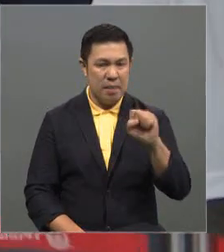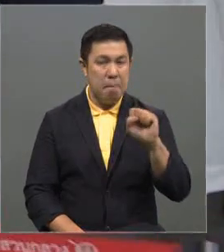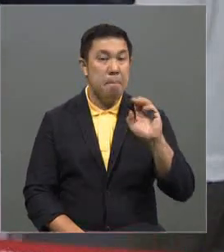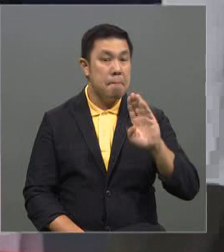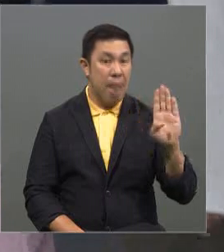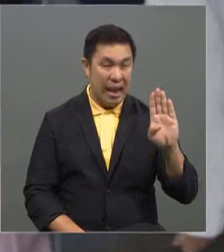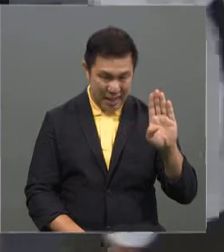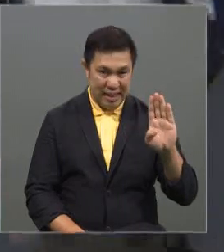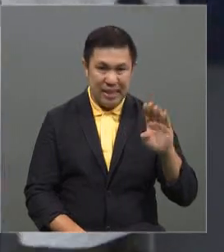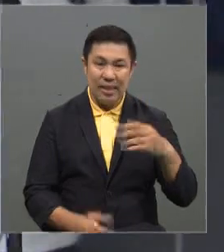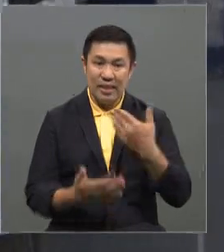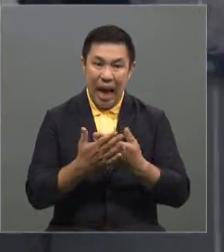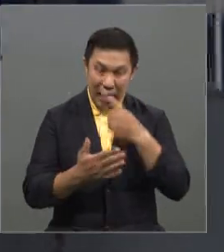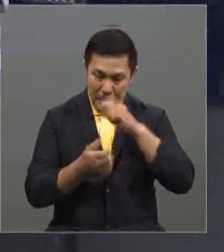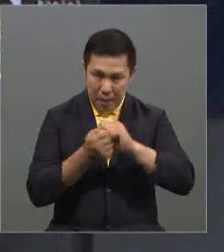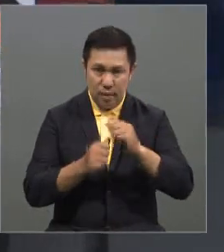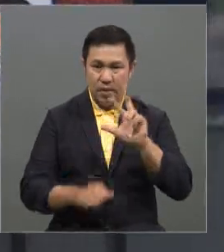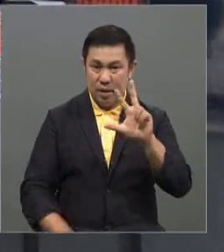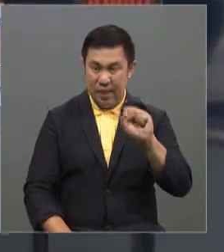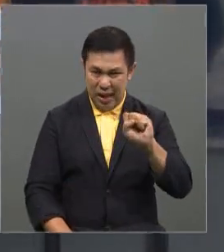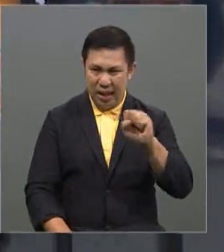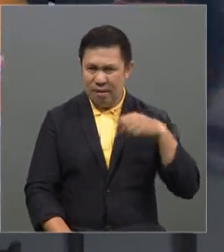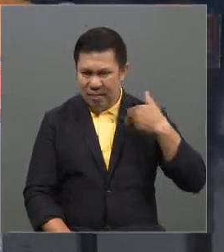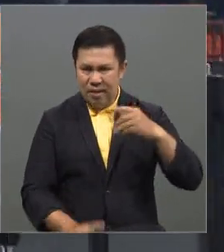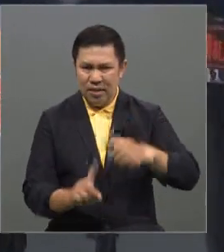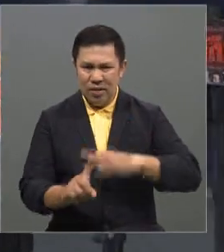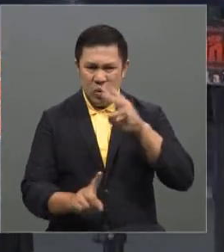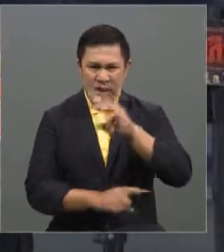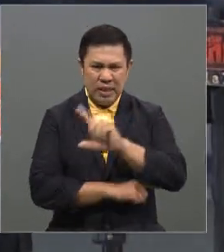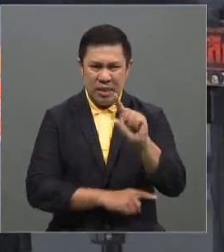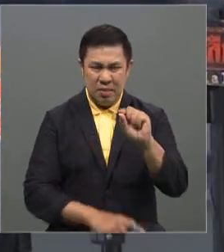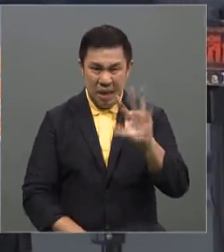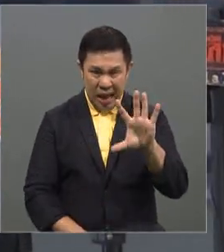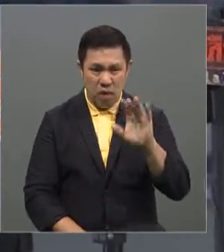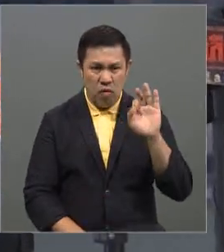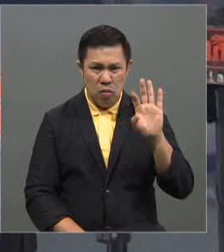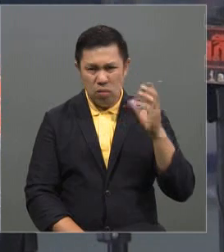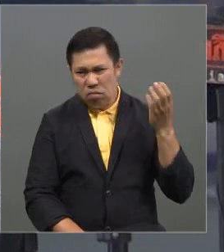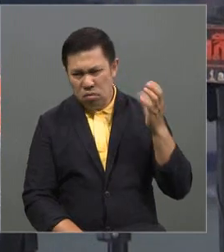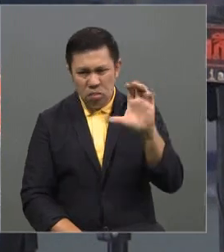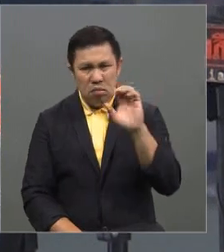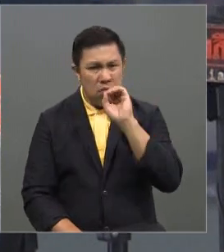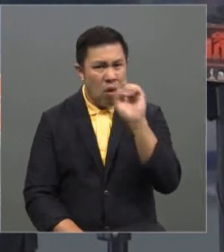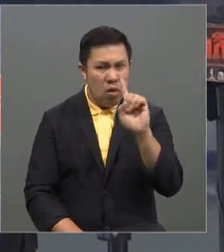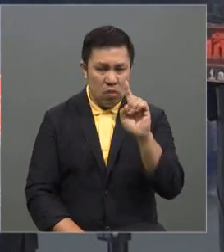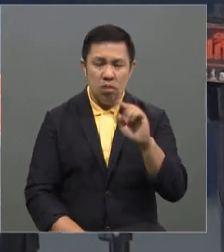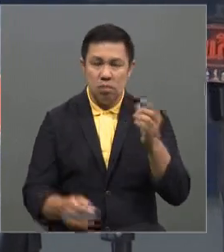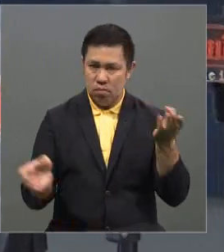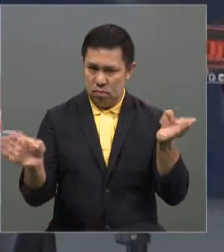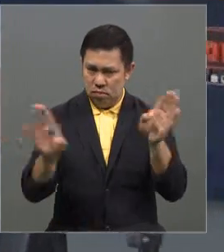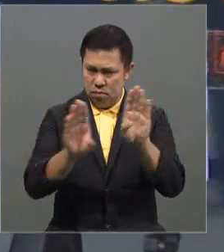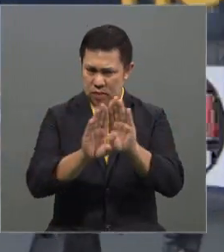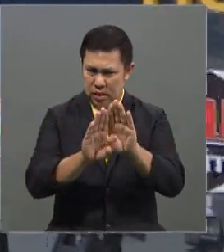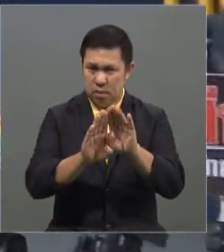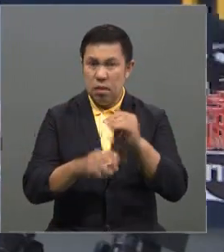รือว่าเป็นเงินกว่า 300,000 บาทจนเมื่อ25มิถุนายนที่ผ่านมาทางเพจได้โพสต์นะครับว่าจะปิดปรับปรุง